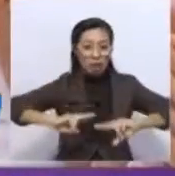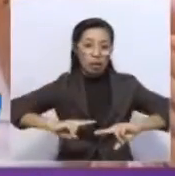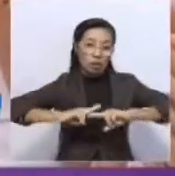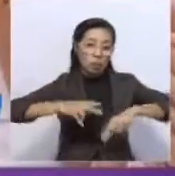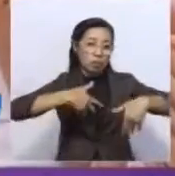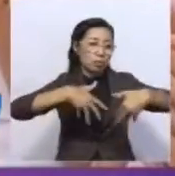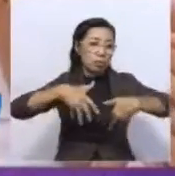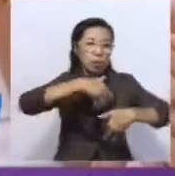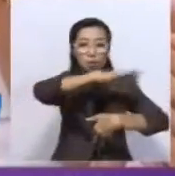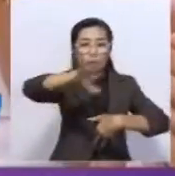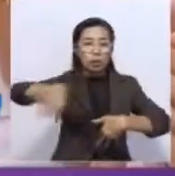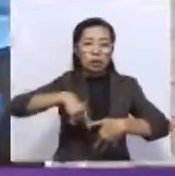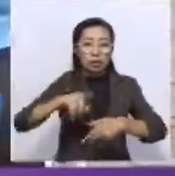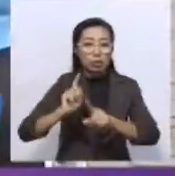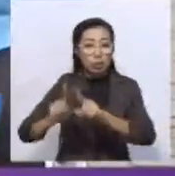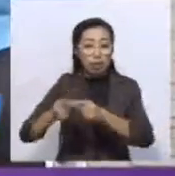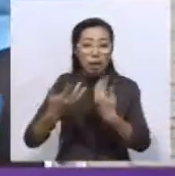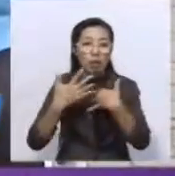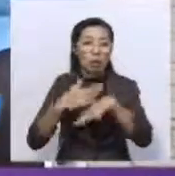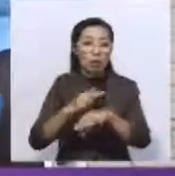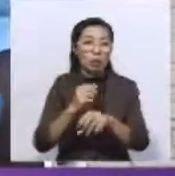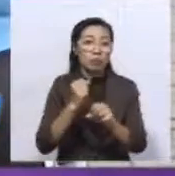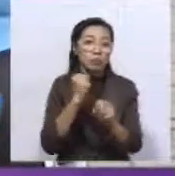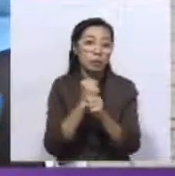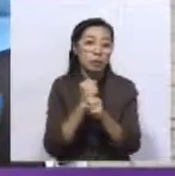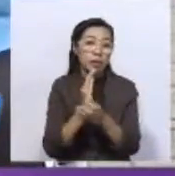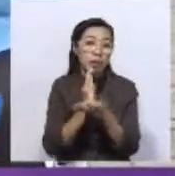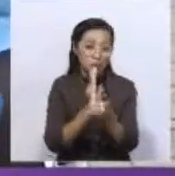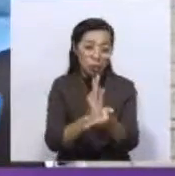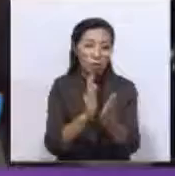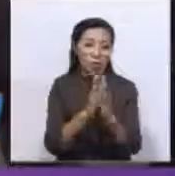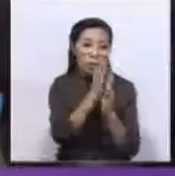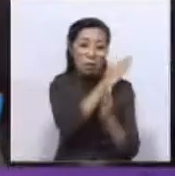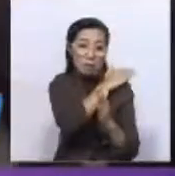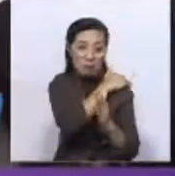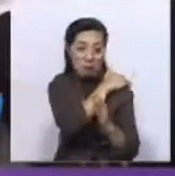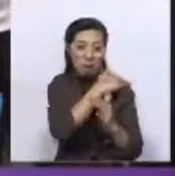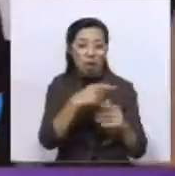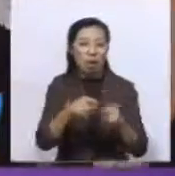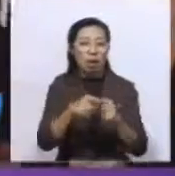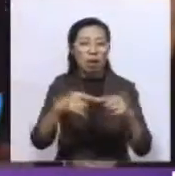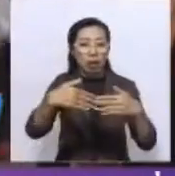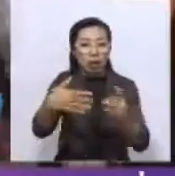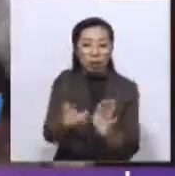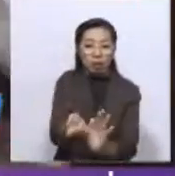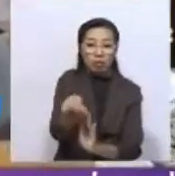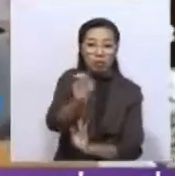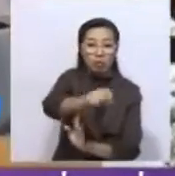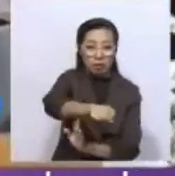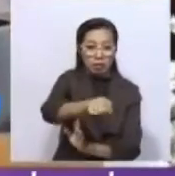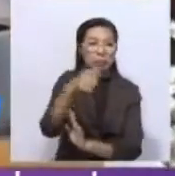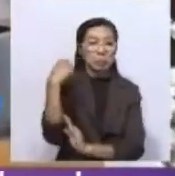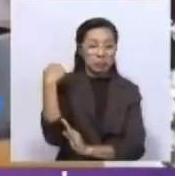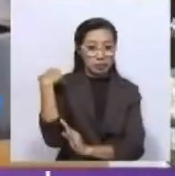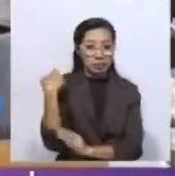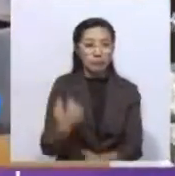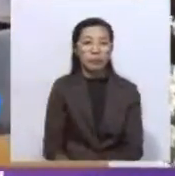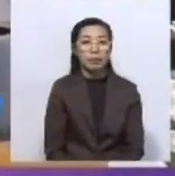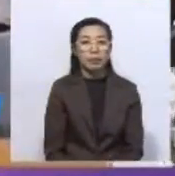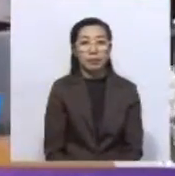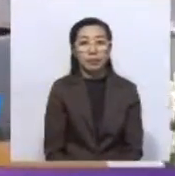นพ่อค้าประชาชนร่วมทำบุญตักบาตรข้าวสารอาหารแห้งแด่พระสงฆ์จากวัดในเขตเทศบาลนครขอนแก่นอย่างพร้